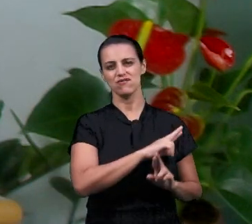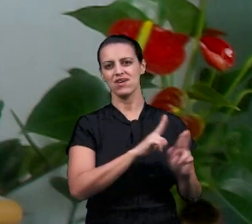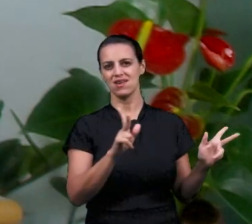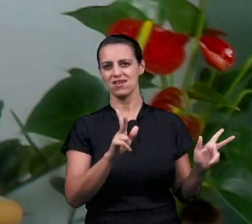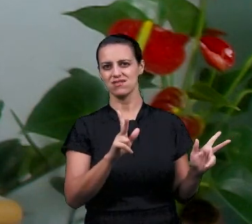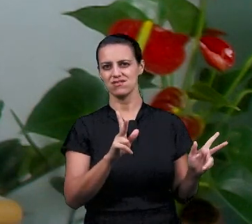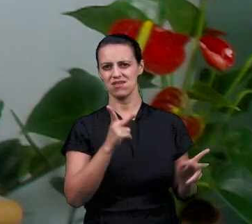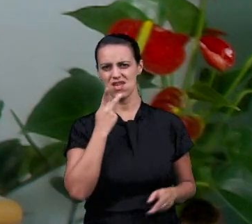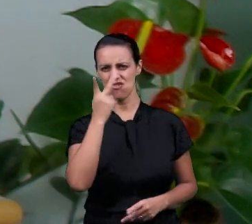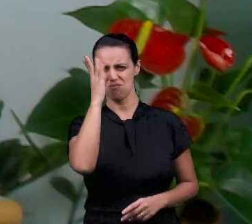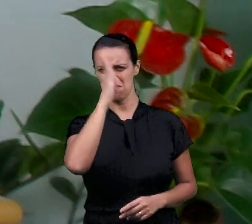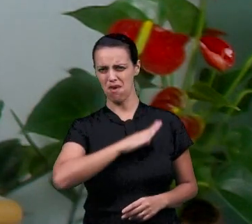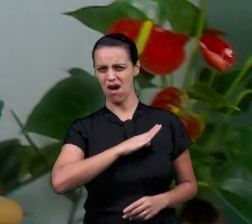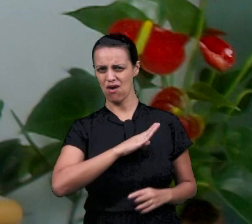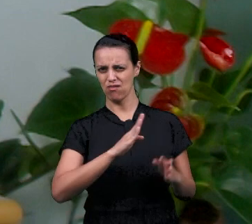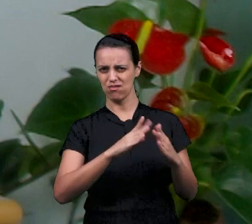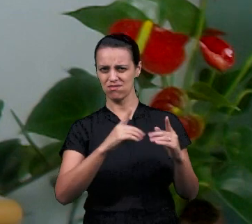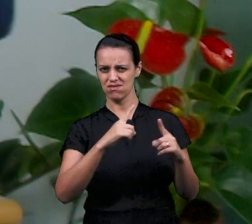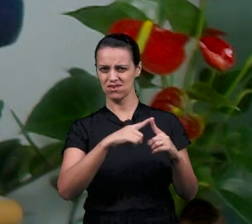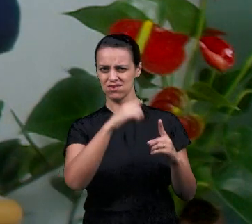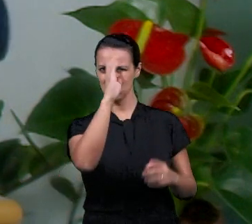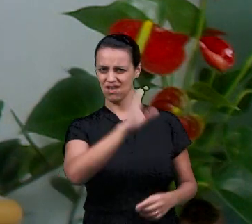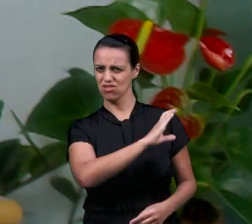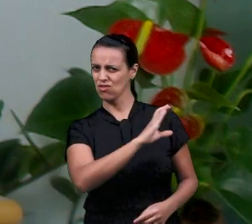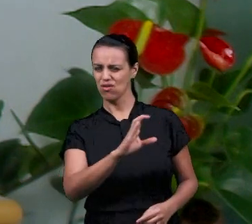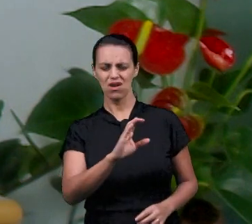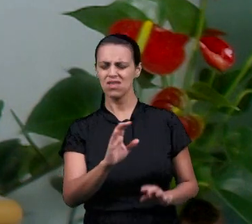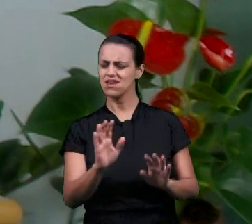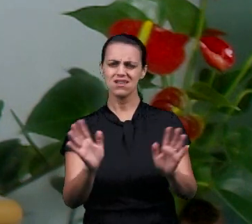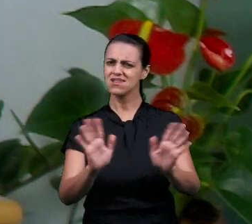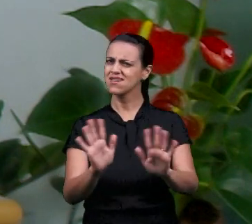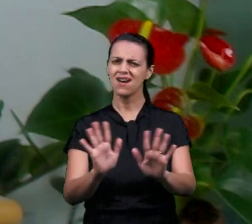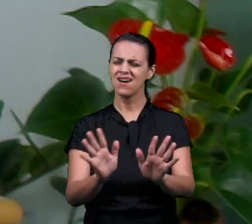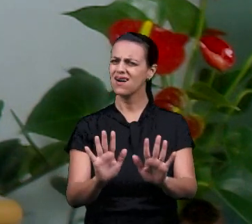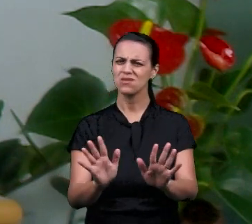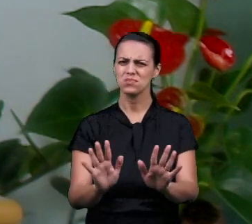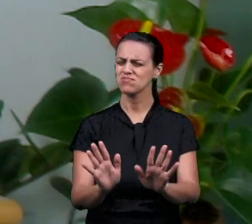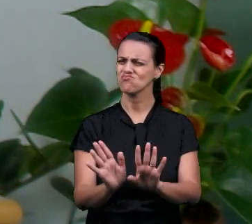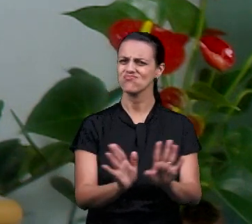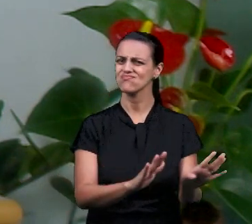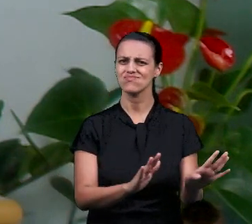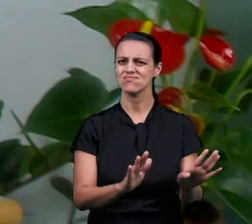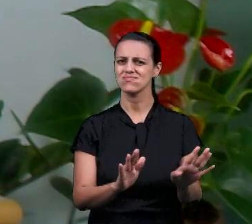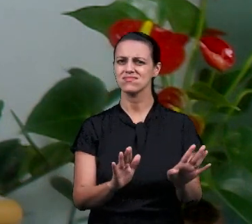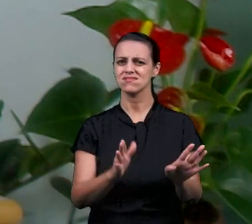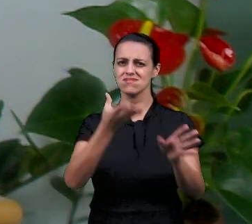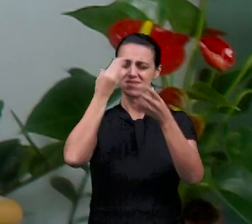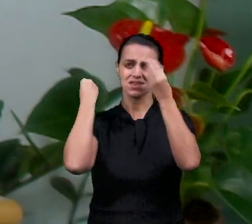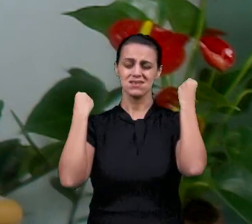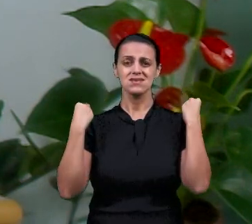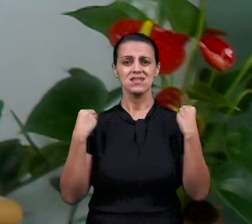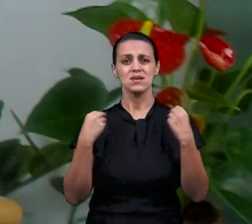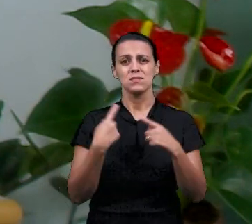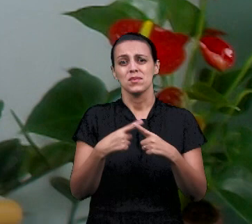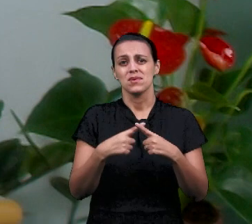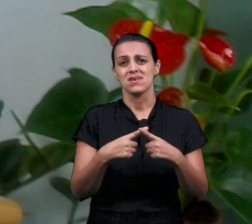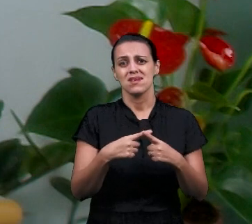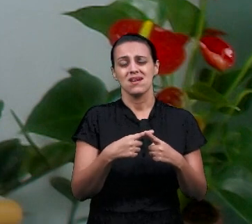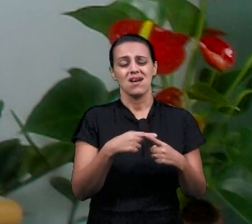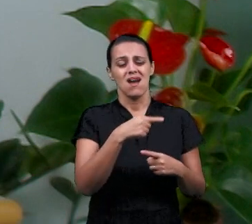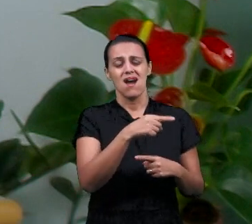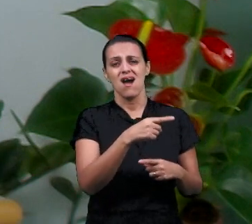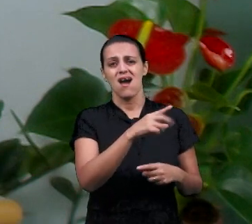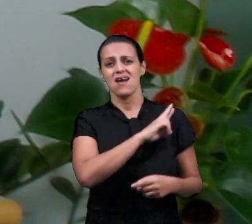de l'Église catholique ou n'importe quelle autre dénomination? Non, je ne suis pas préoccupé avec ça. La religion, elle met ce qu'elle veut.